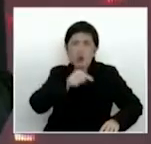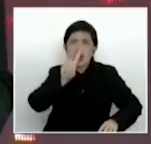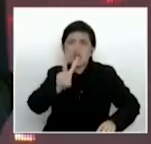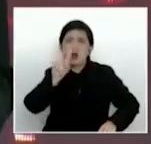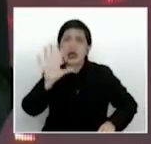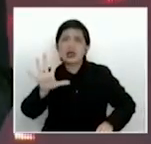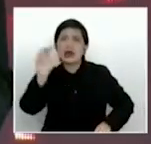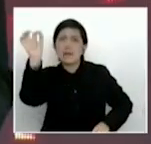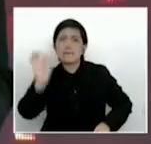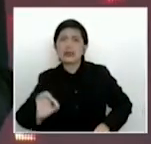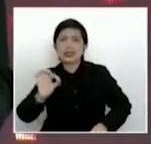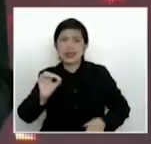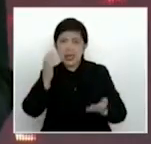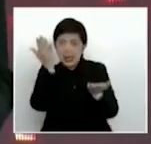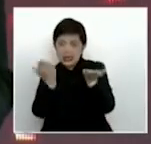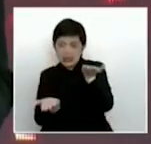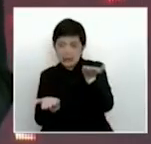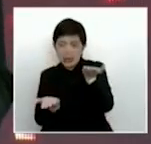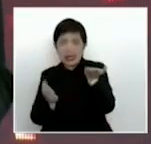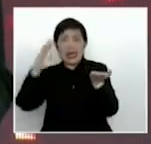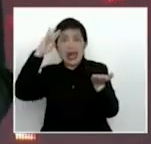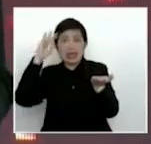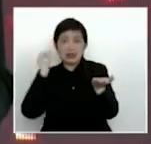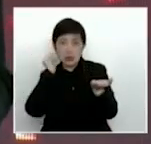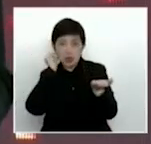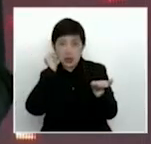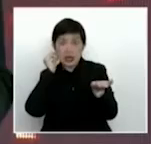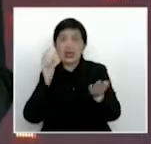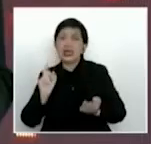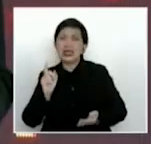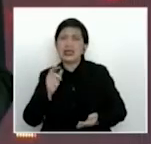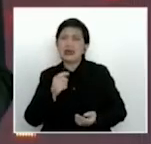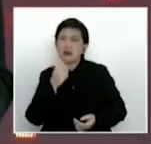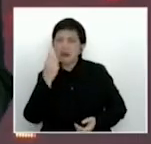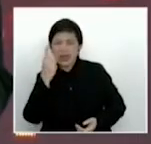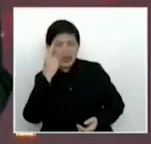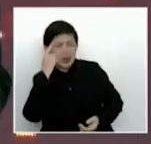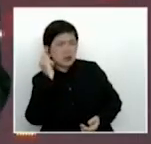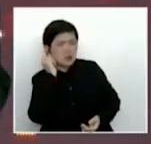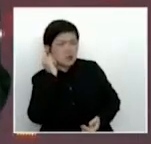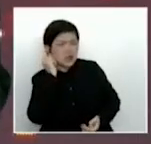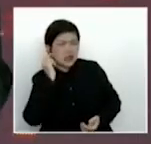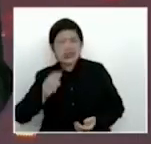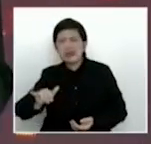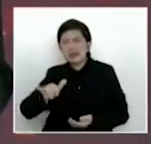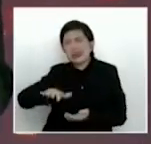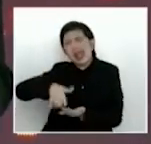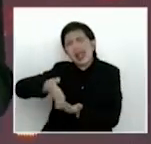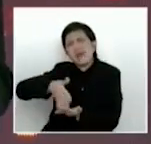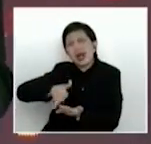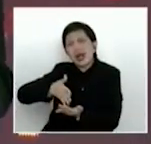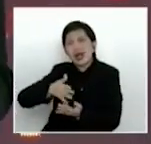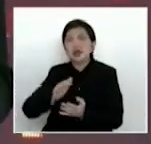80,25%. ketim pangan gender juga memposisikan perempuan sebagai pihak yang dilemahkan di